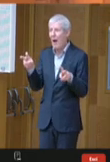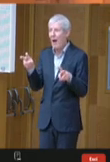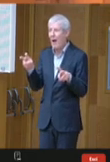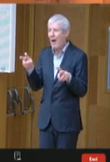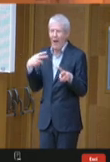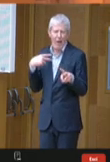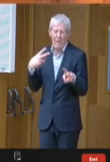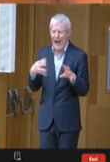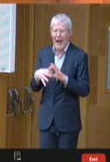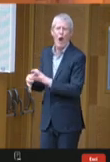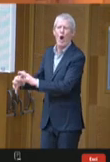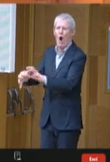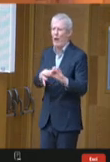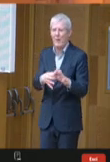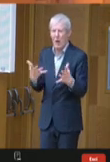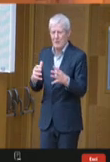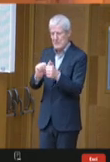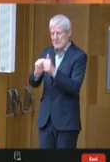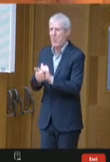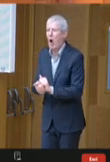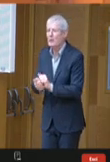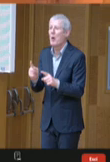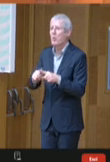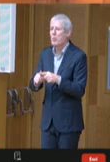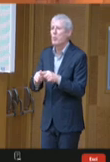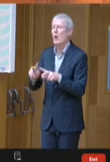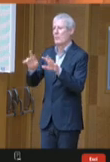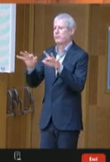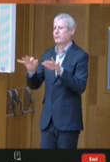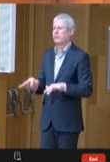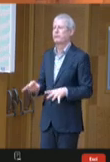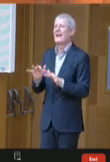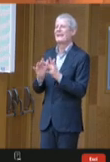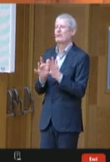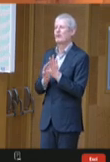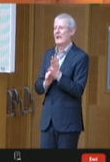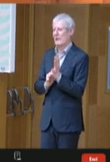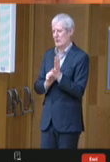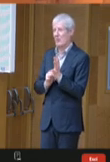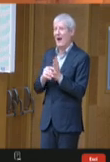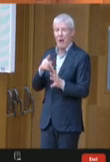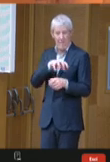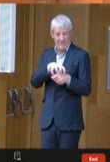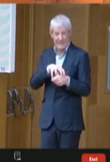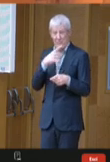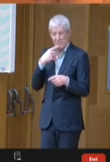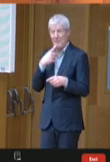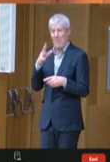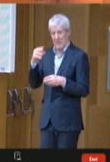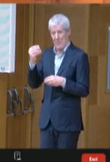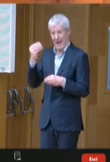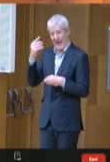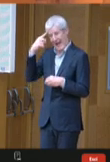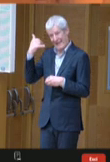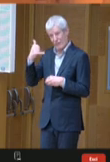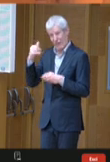che vedo collegate, che sono lo sport e la digitalizzazione. Il ministro prima parlava di intelligenza artificiale, quindi a mio